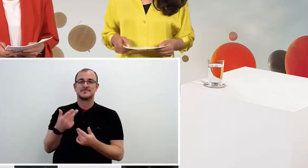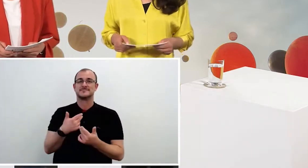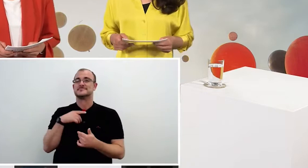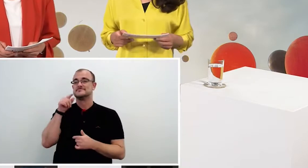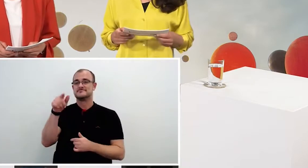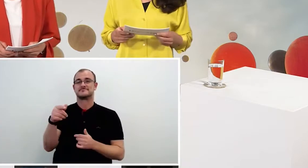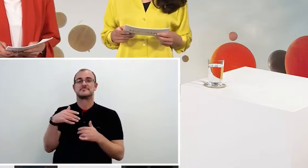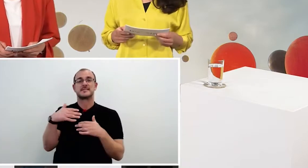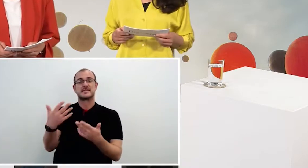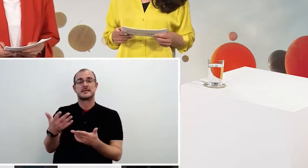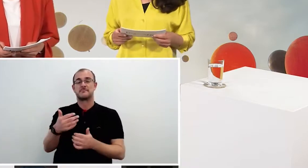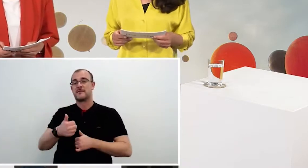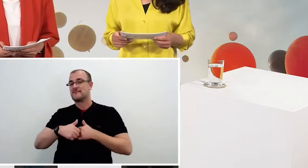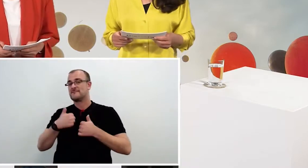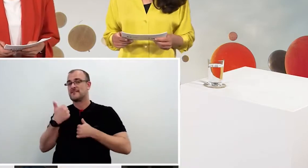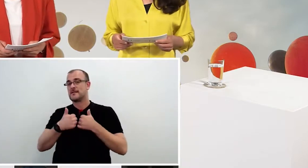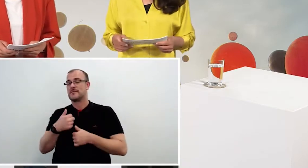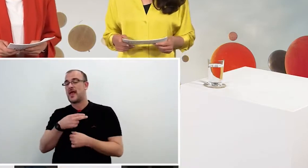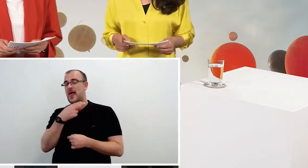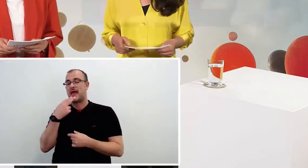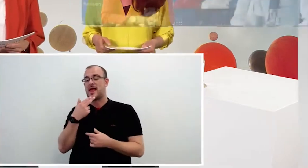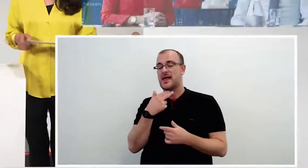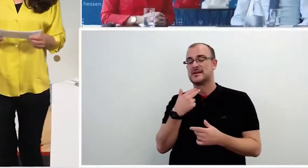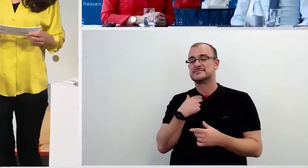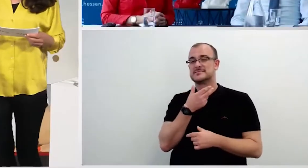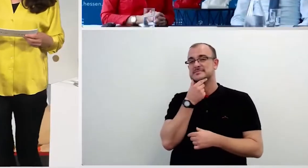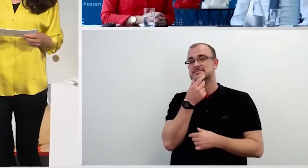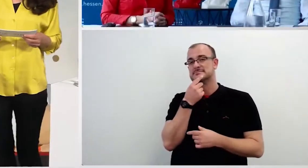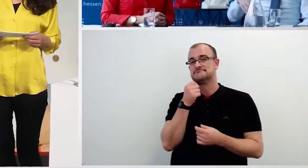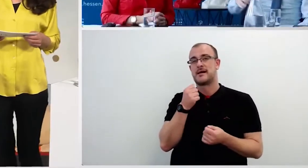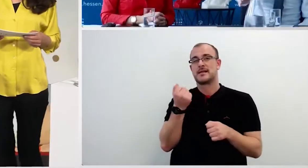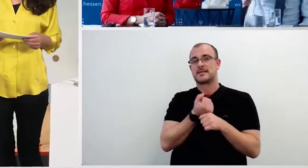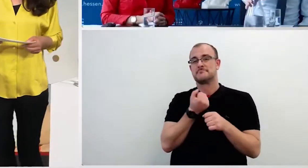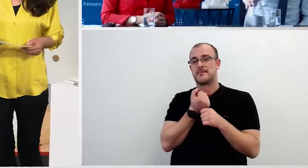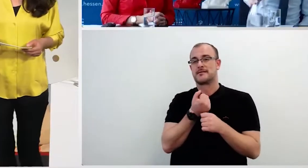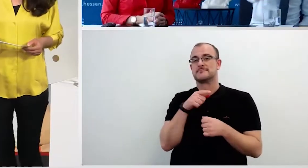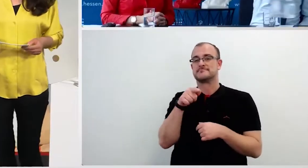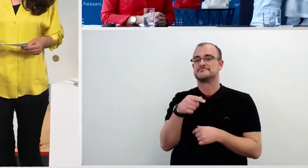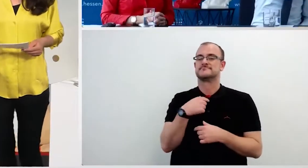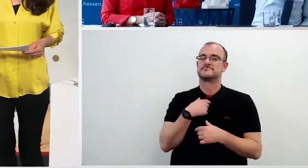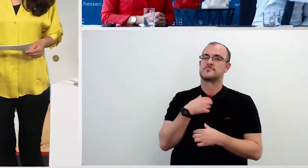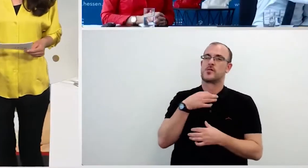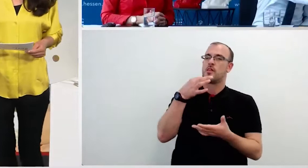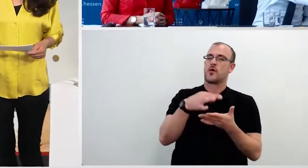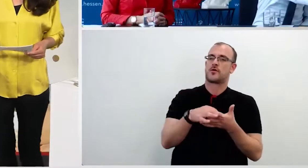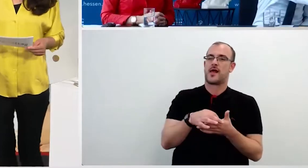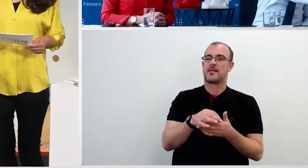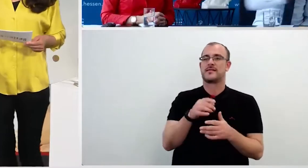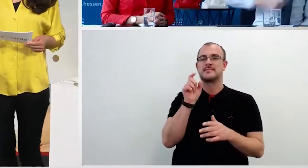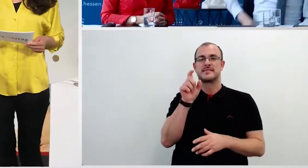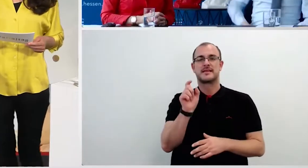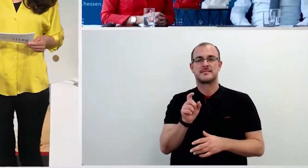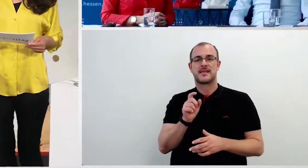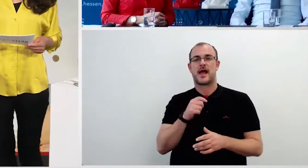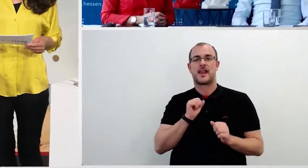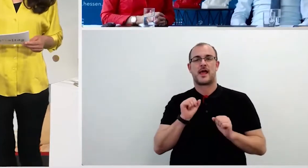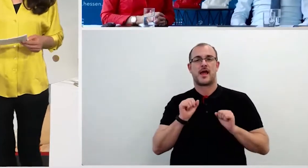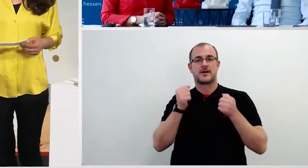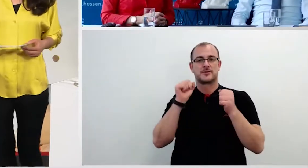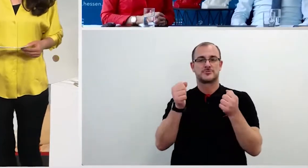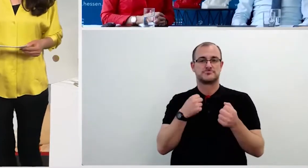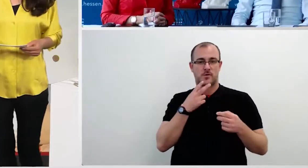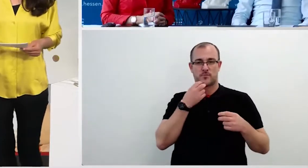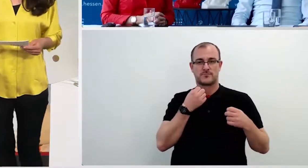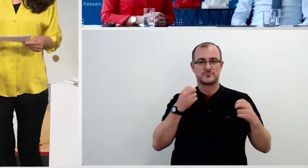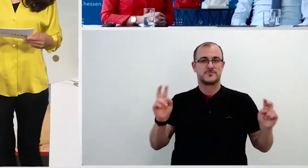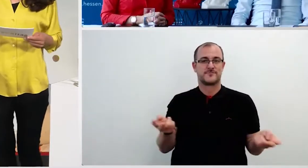gibt es den Wettbewerb Hessen Smart gemacht, um lokales digitales Engagement zu fördern. Und heute